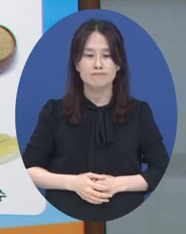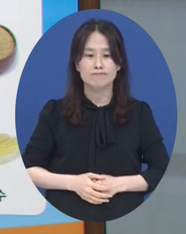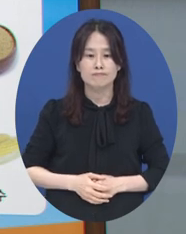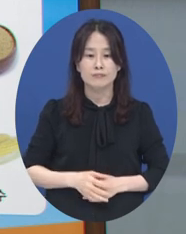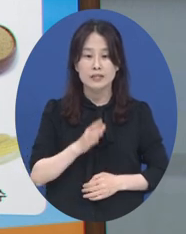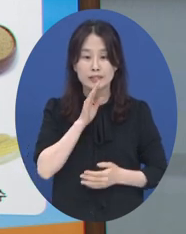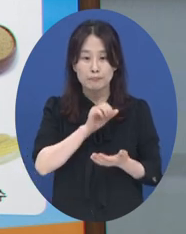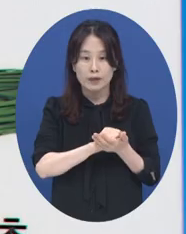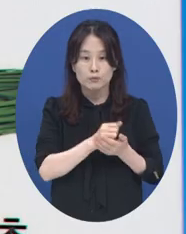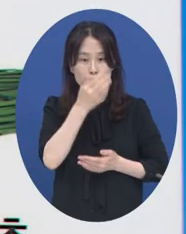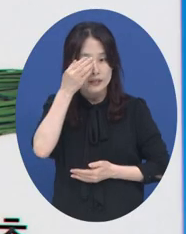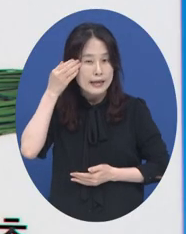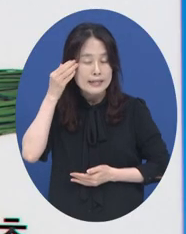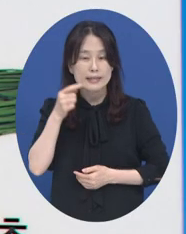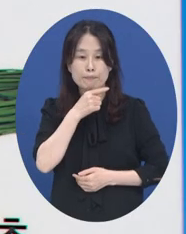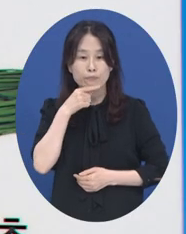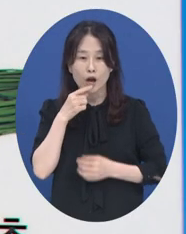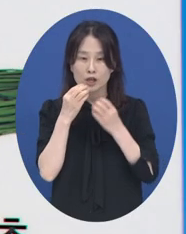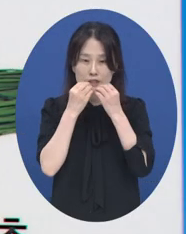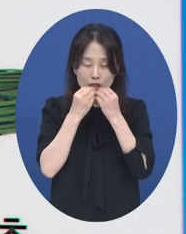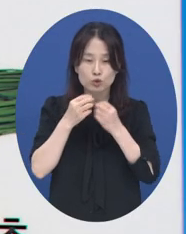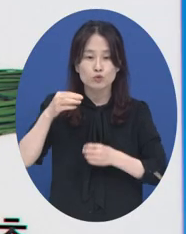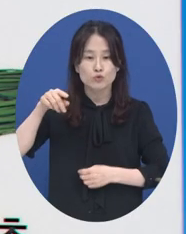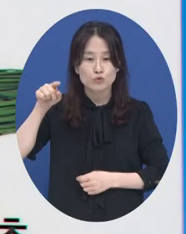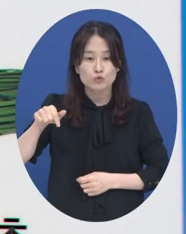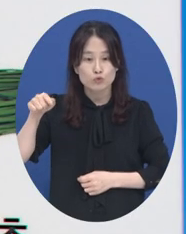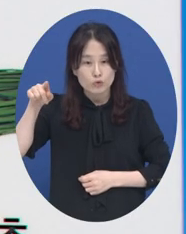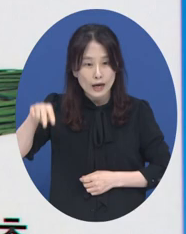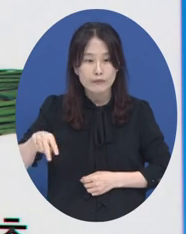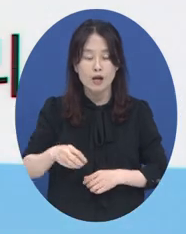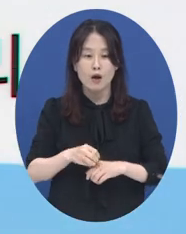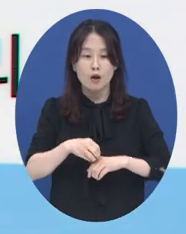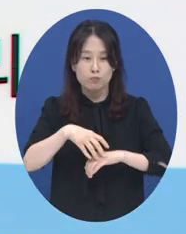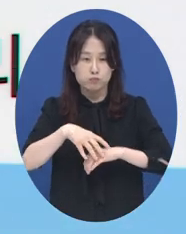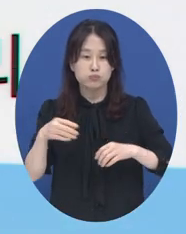참나물과 깻잎, 적상추, 쑥갓 등도 염증 억제 및